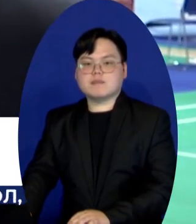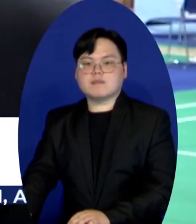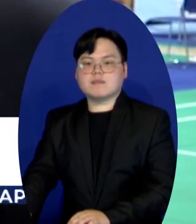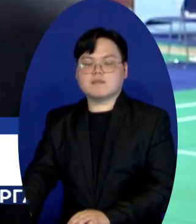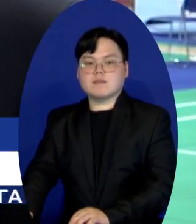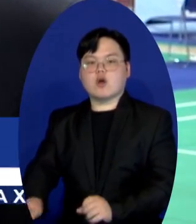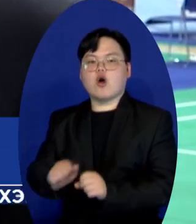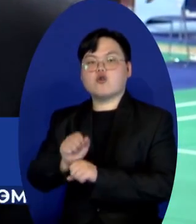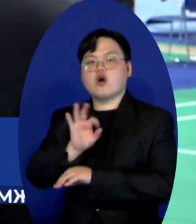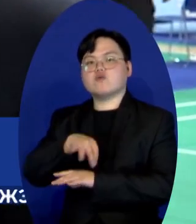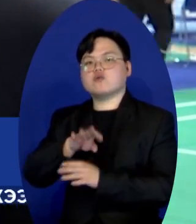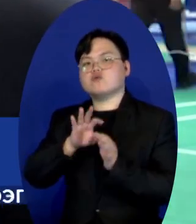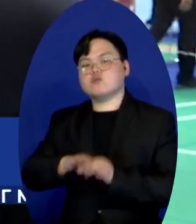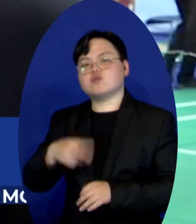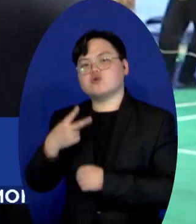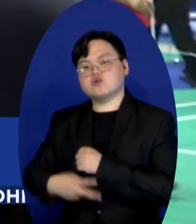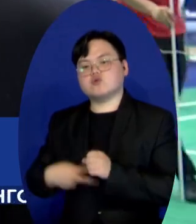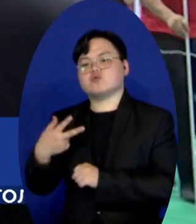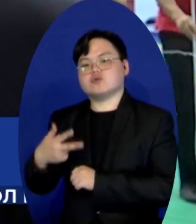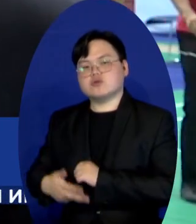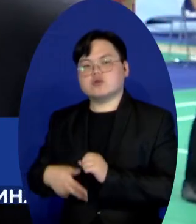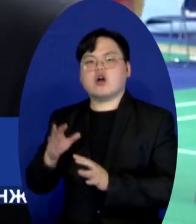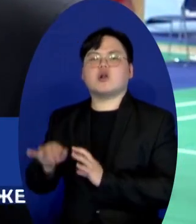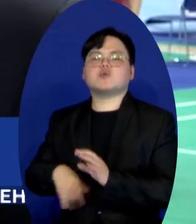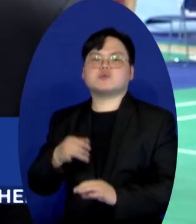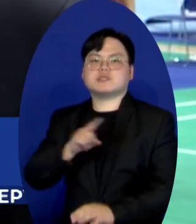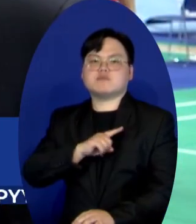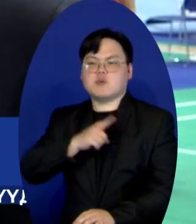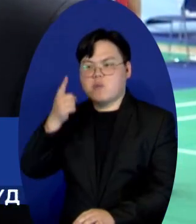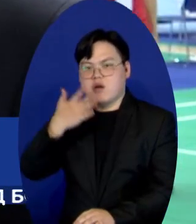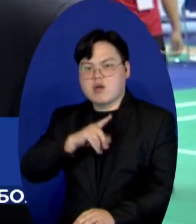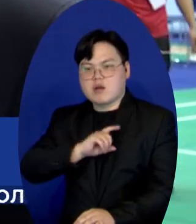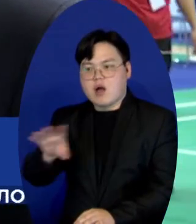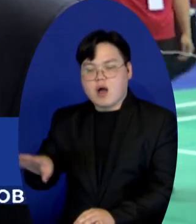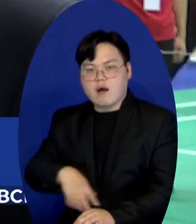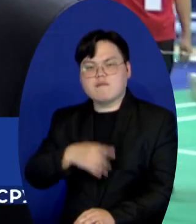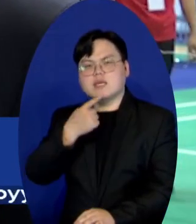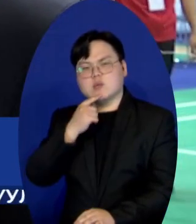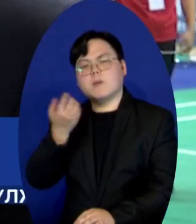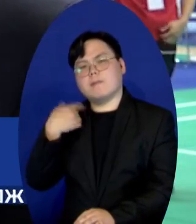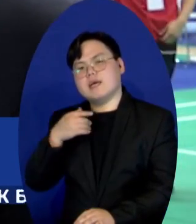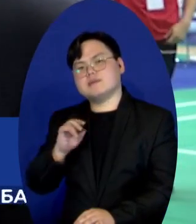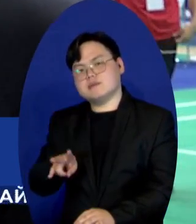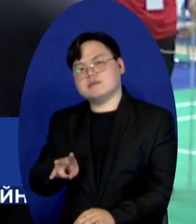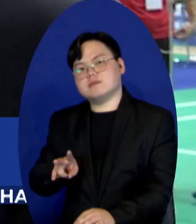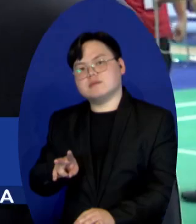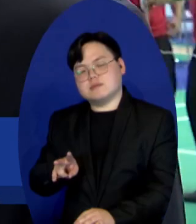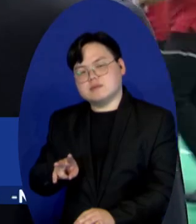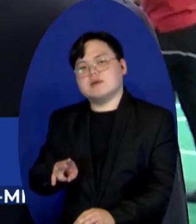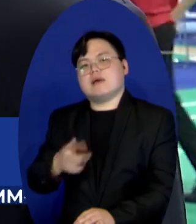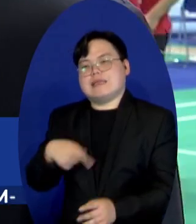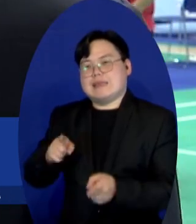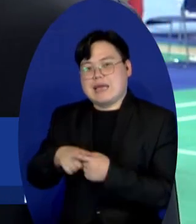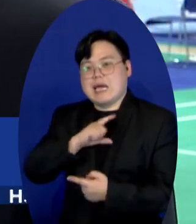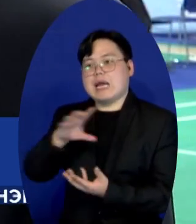Коронавирусын цардхлаас болж бас 2-3 жил ийм олон улсын тэмцээнийг бол Монголдөө бас авах бас тийм хэцүү нөхцөл байдал үүссэн. Тэгээ энийгээ энэ жил дахиад